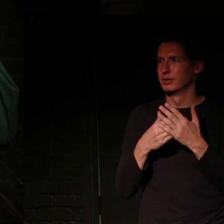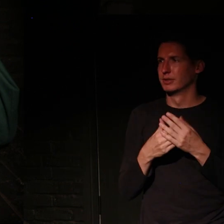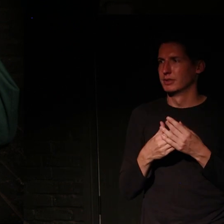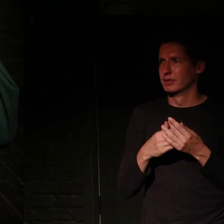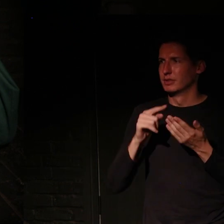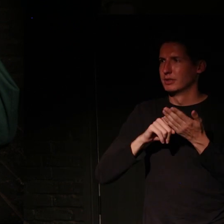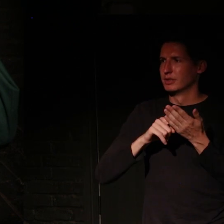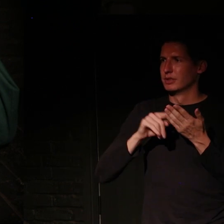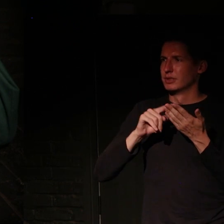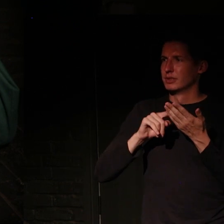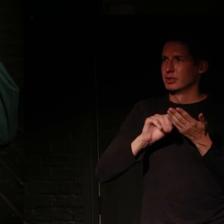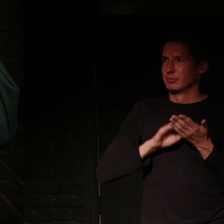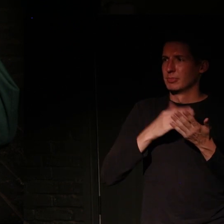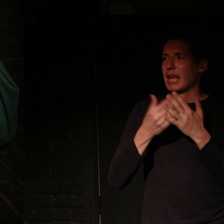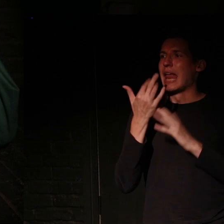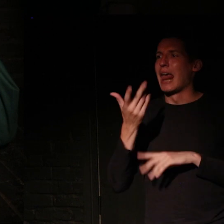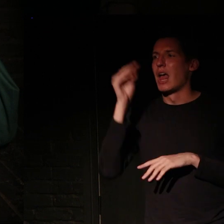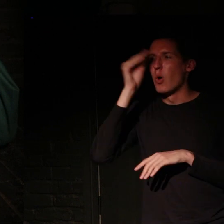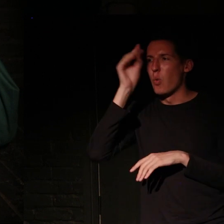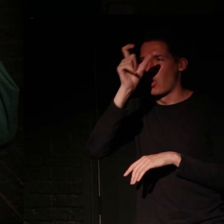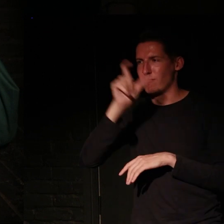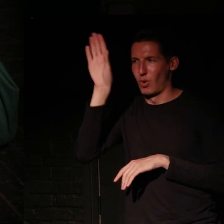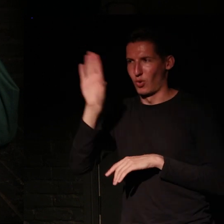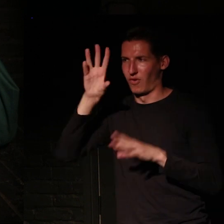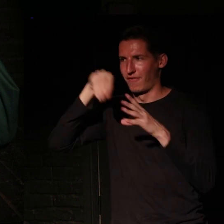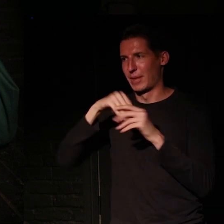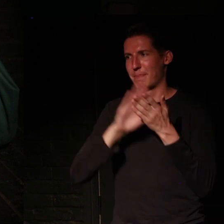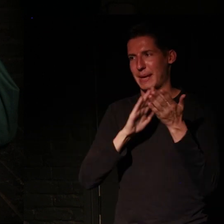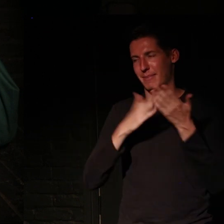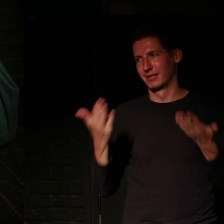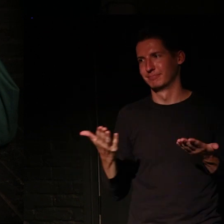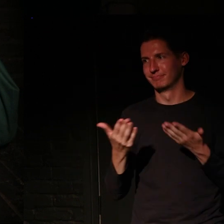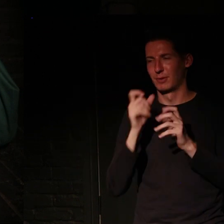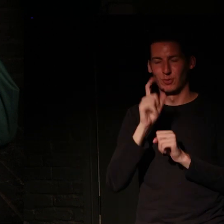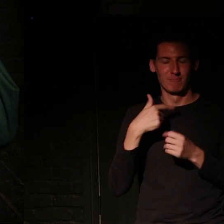to w samej Biblii jest niewiele teologii.